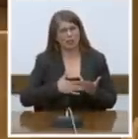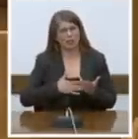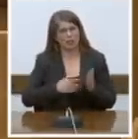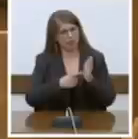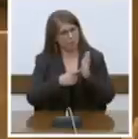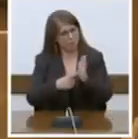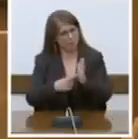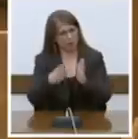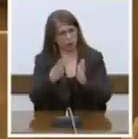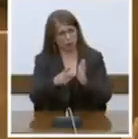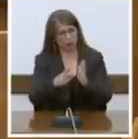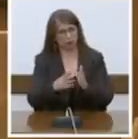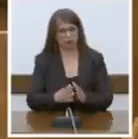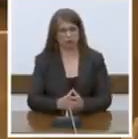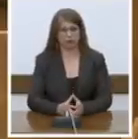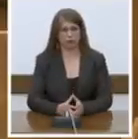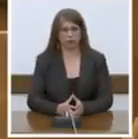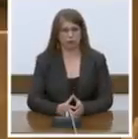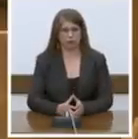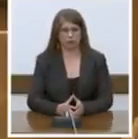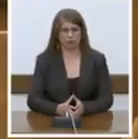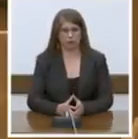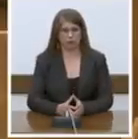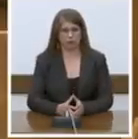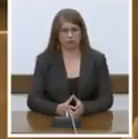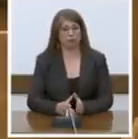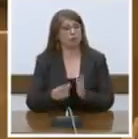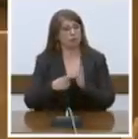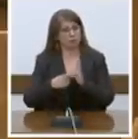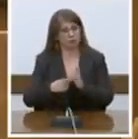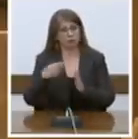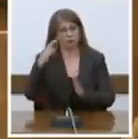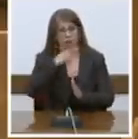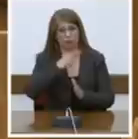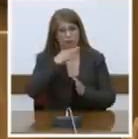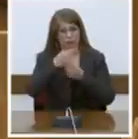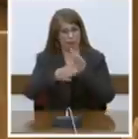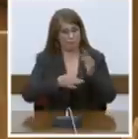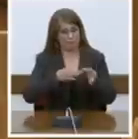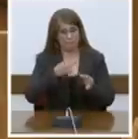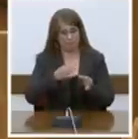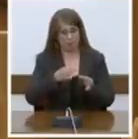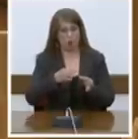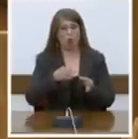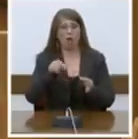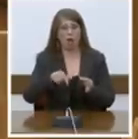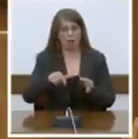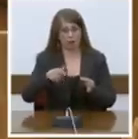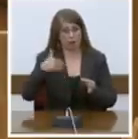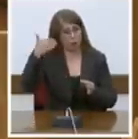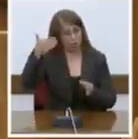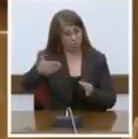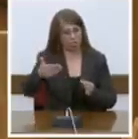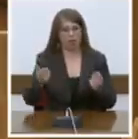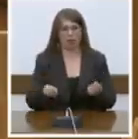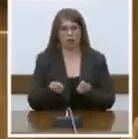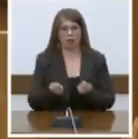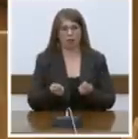σας και ενώπιον του Πρωθυπουργού να εκθέσω αυτά που πρόκειται εμείς να κάνουμε